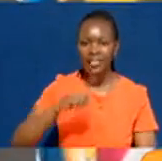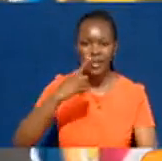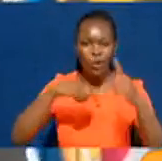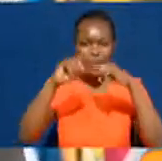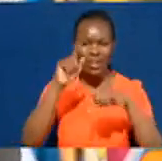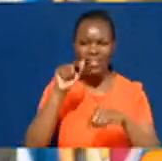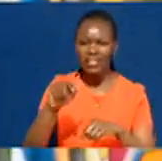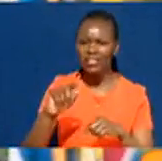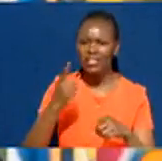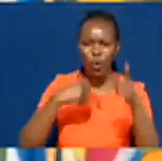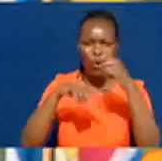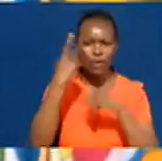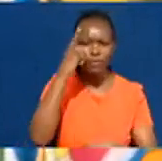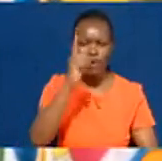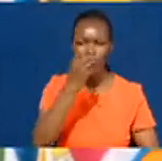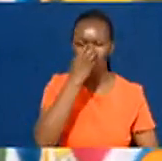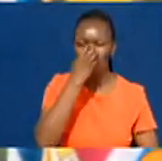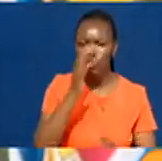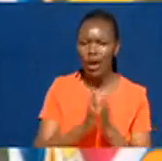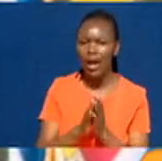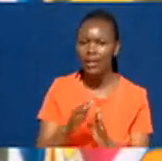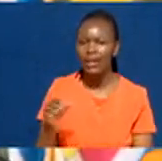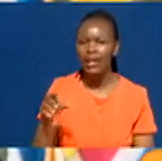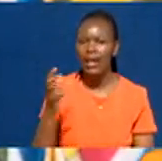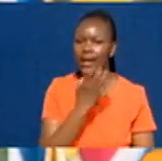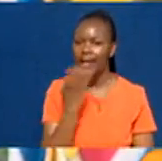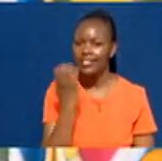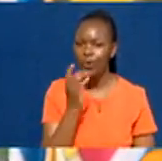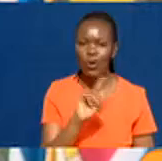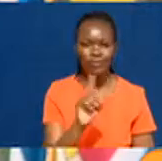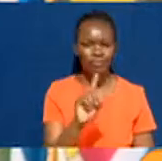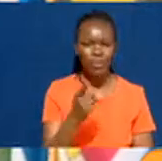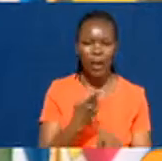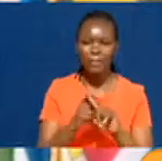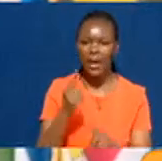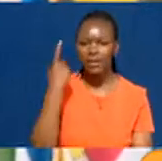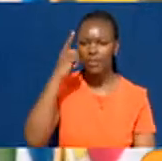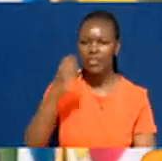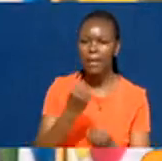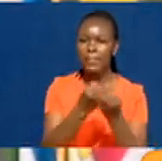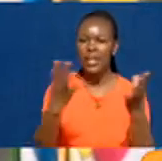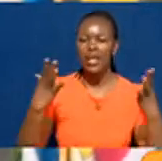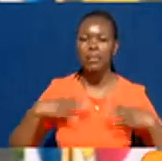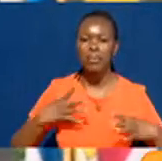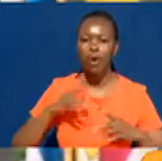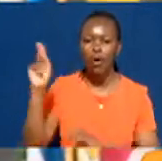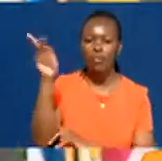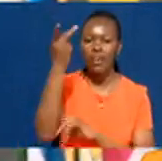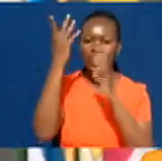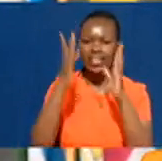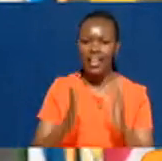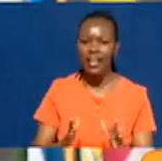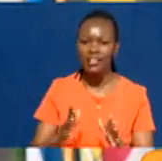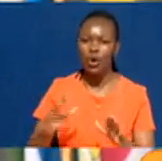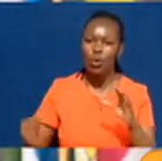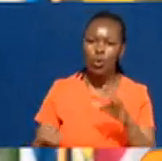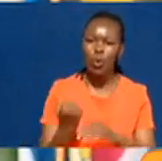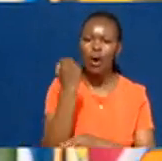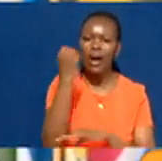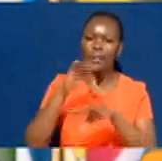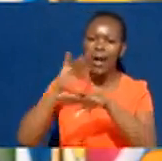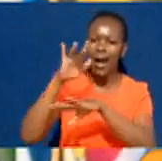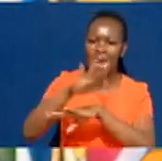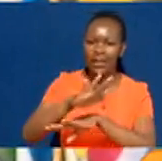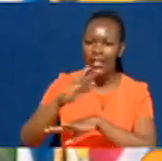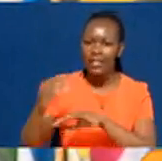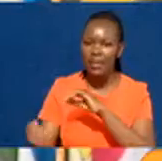William Ruto na Gashagwa, ni ushindi wa mamilioni ya Wakenya walioamka asubuhi na mapema